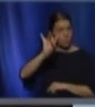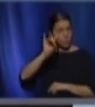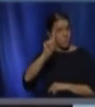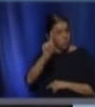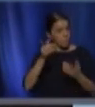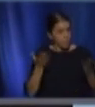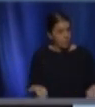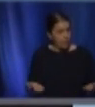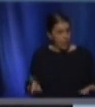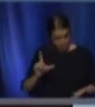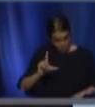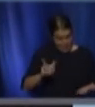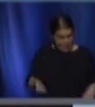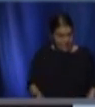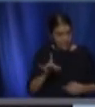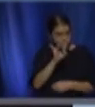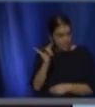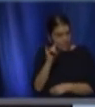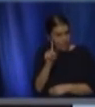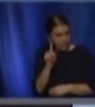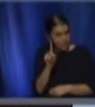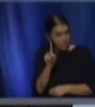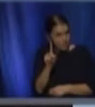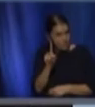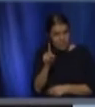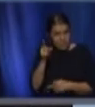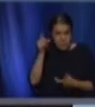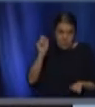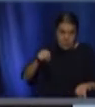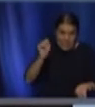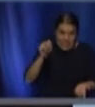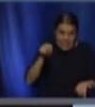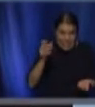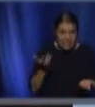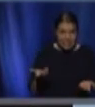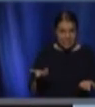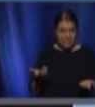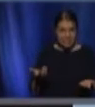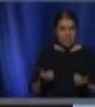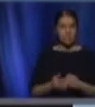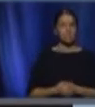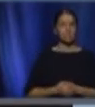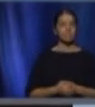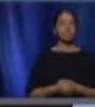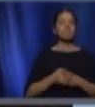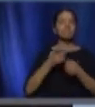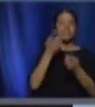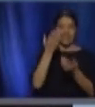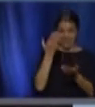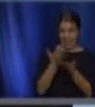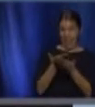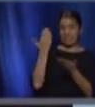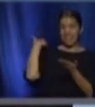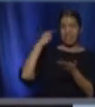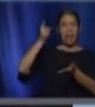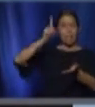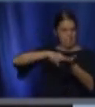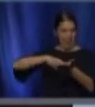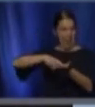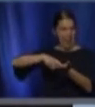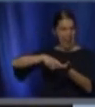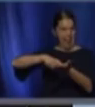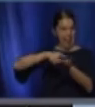veut dire qu'il y a des classes qui ont été réouvertes là-dedans. Ouais. On est monté jusqu'à 1000. Il y a des classes qui sont réouvertes, mais il y a des classes qui